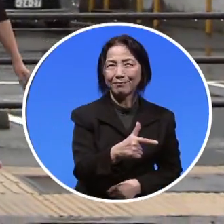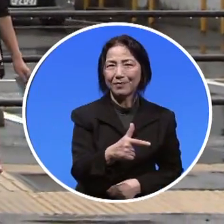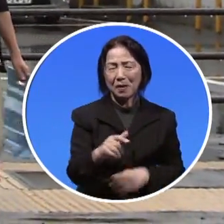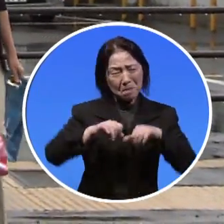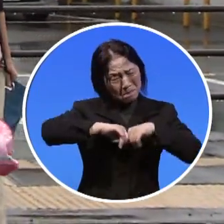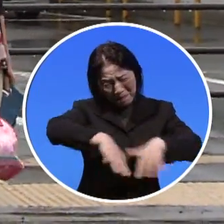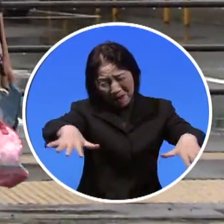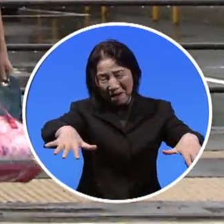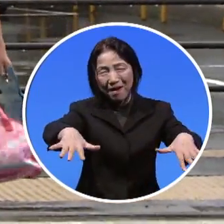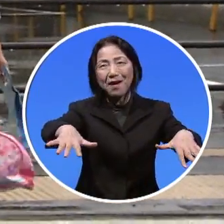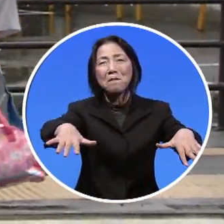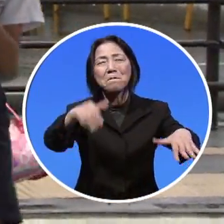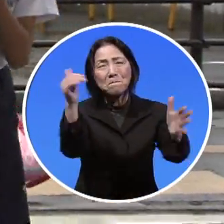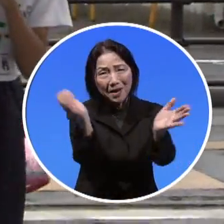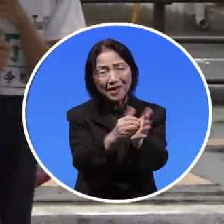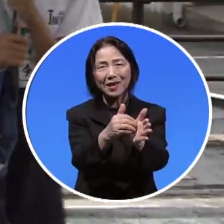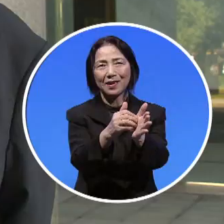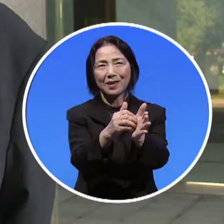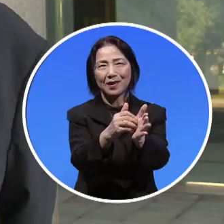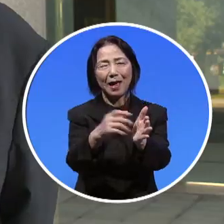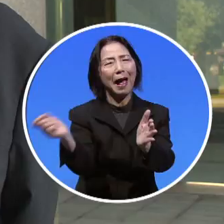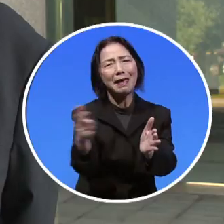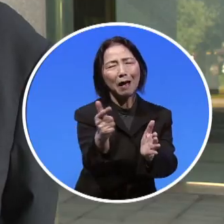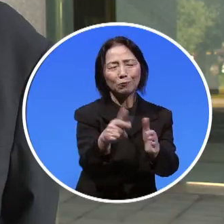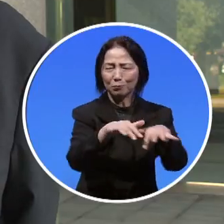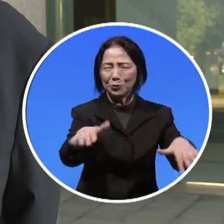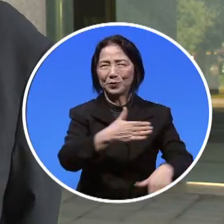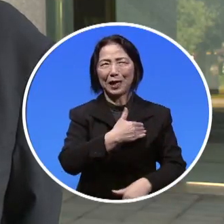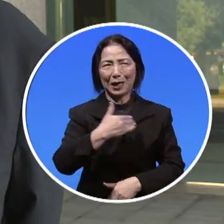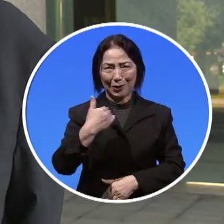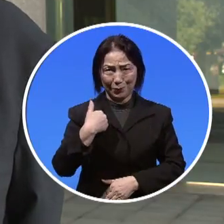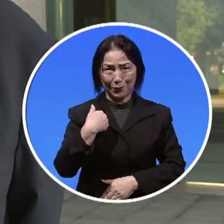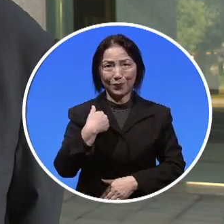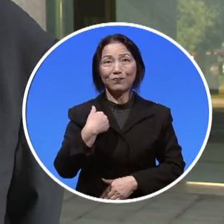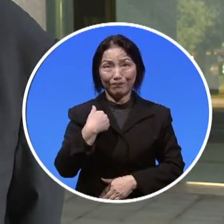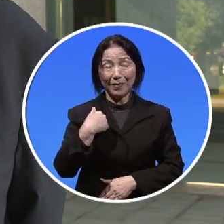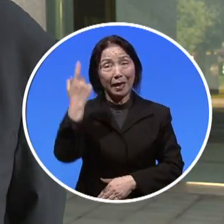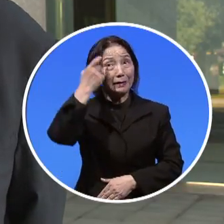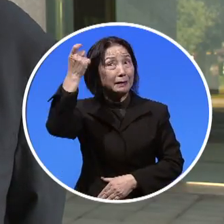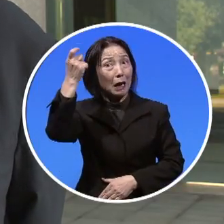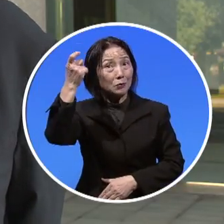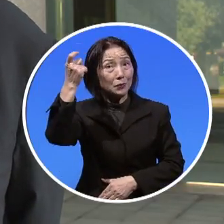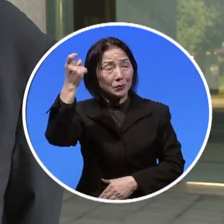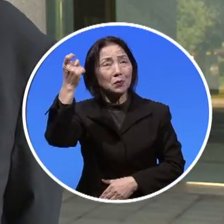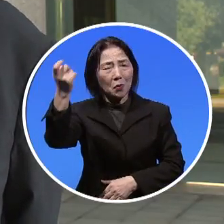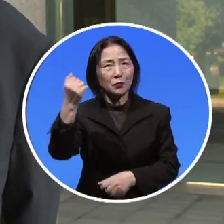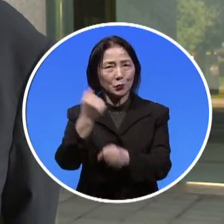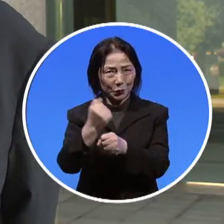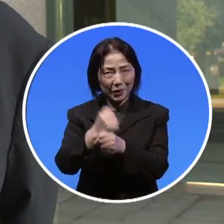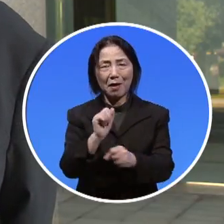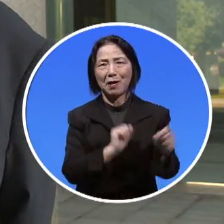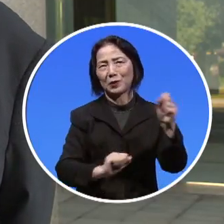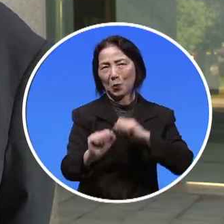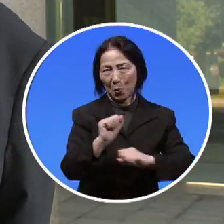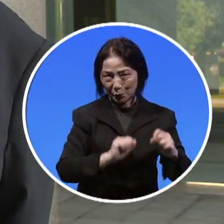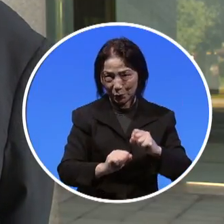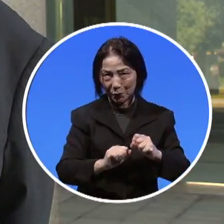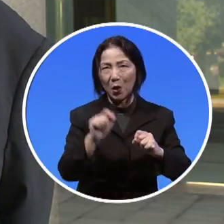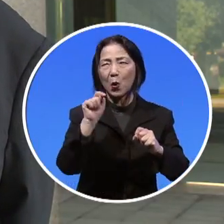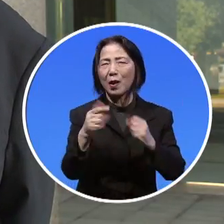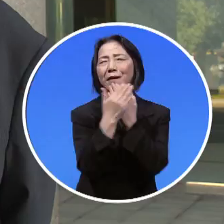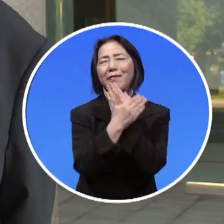に大山の警察官まで早く到達でそういう自覚を産んで活動する